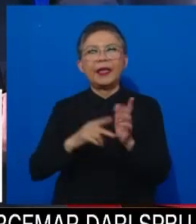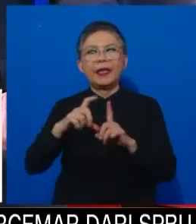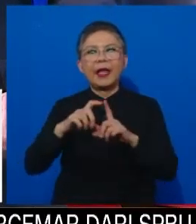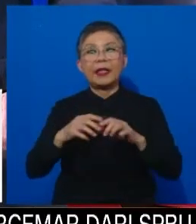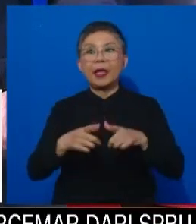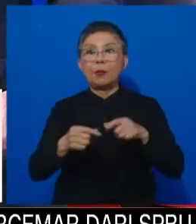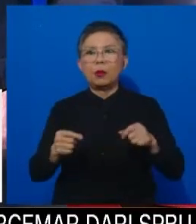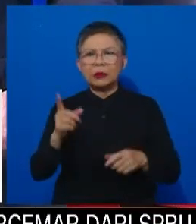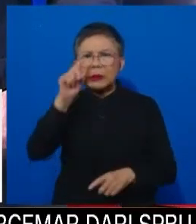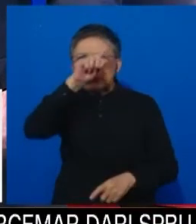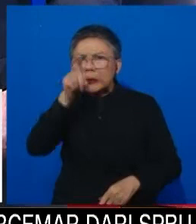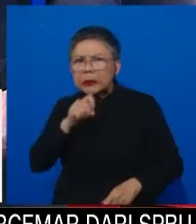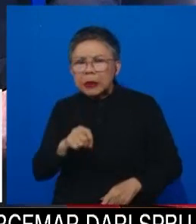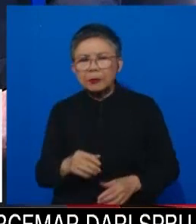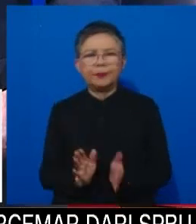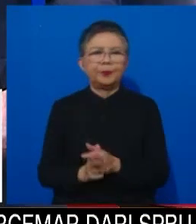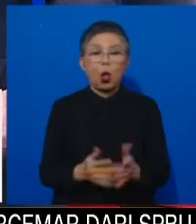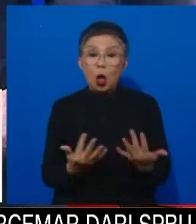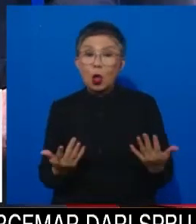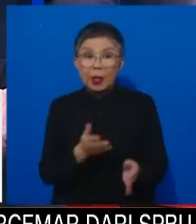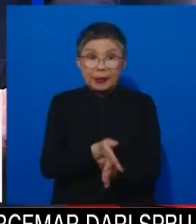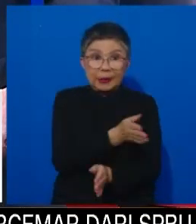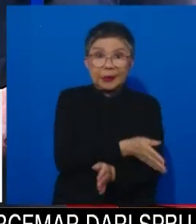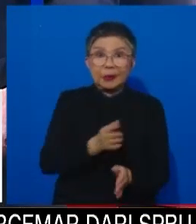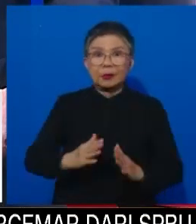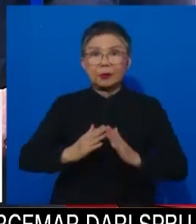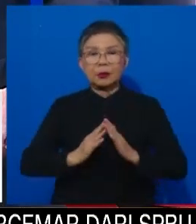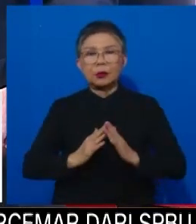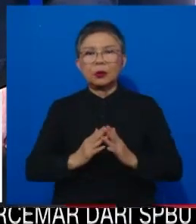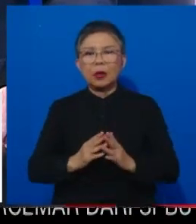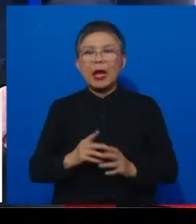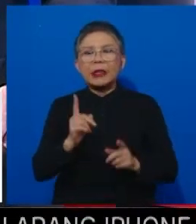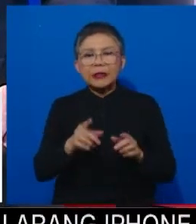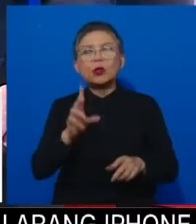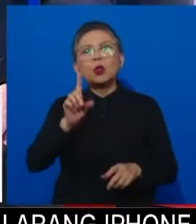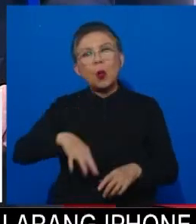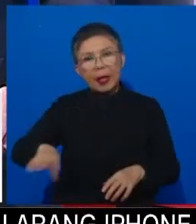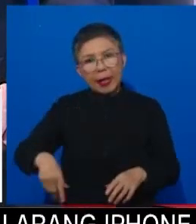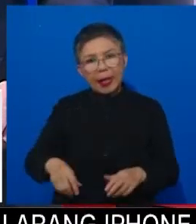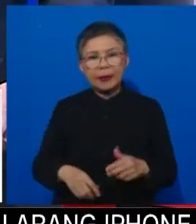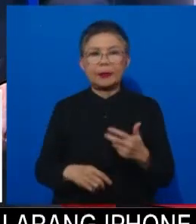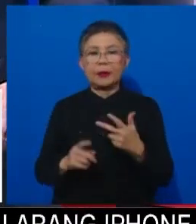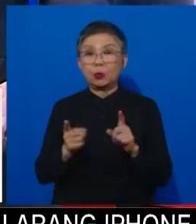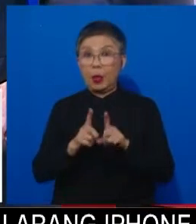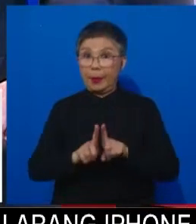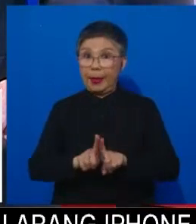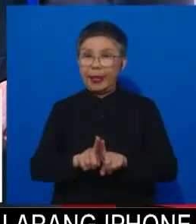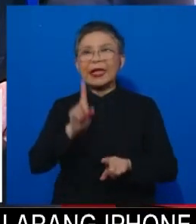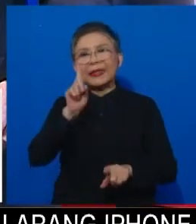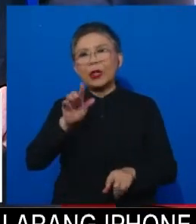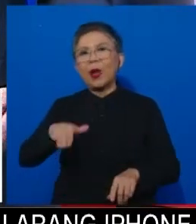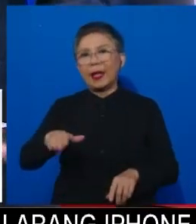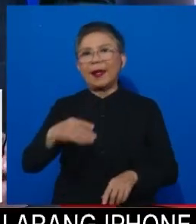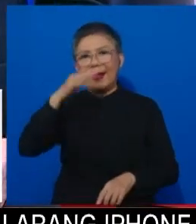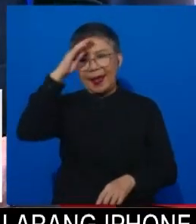misteri. Dari keterangan warga sekitar, di rumah tempat ditemukannya jasad tinggal sebuah keluarga yang terdiri dari pasangan suami istri dan